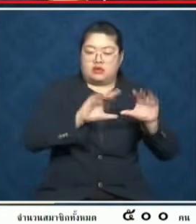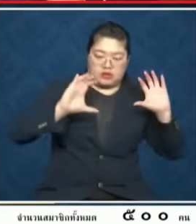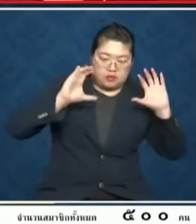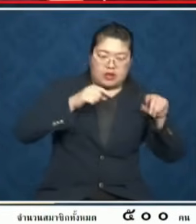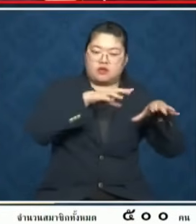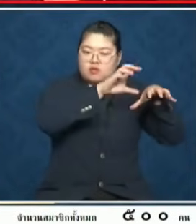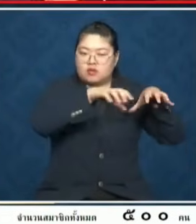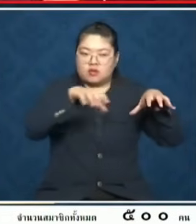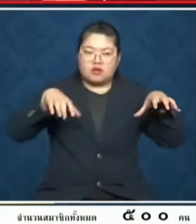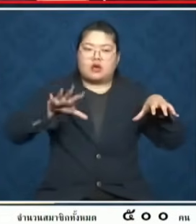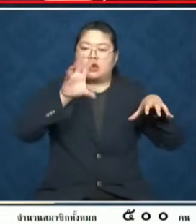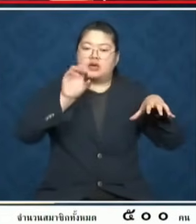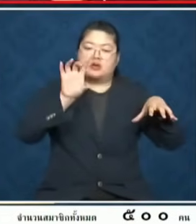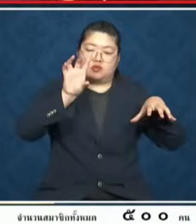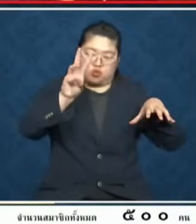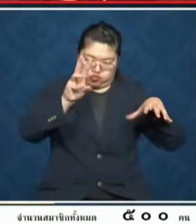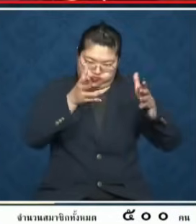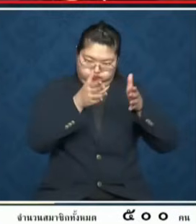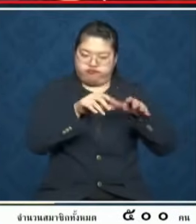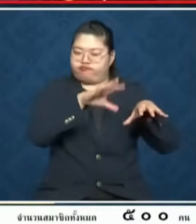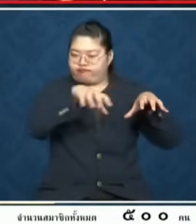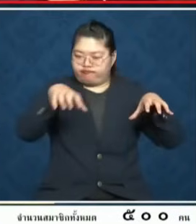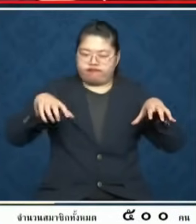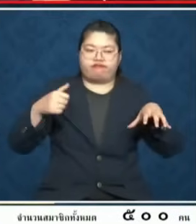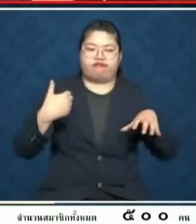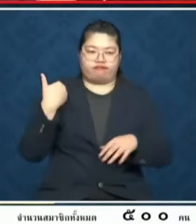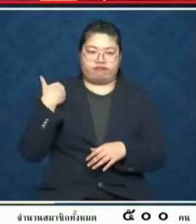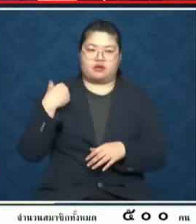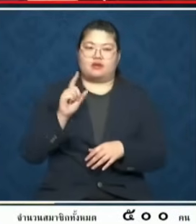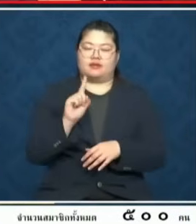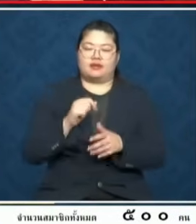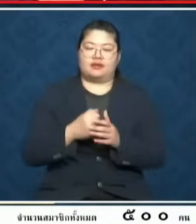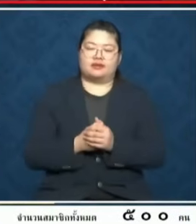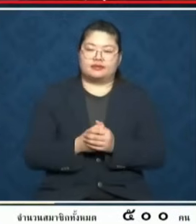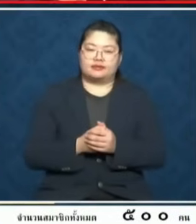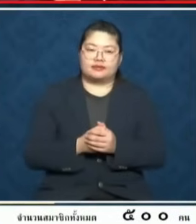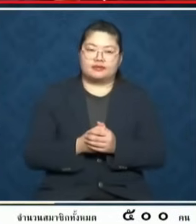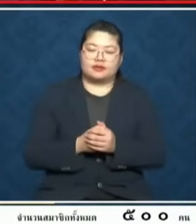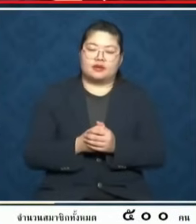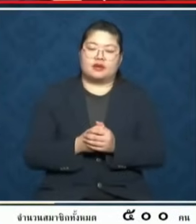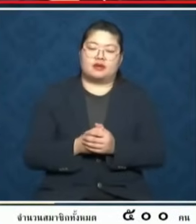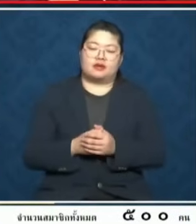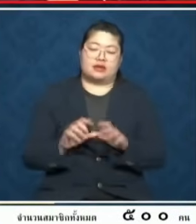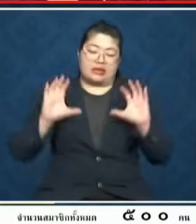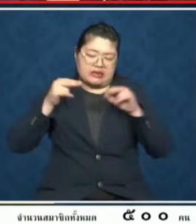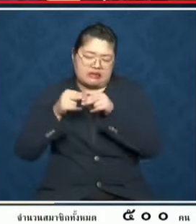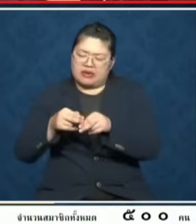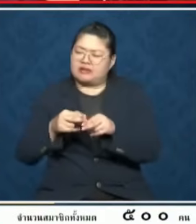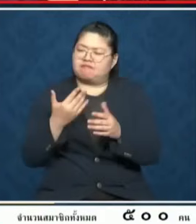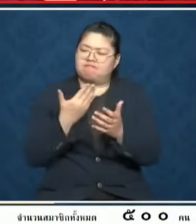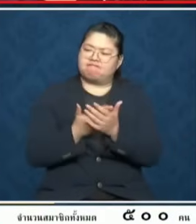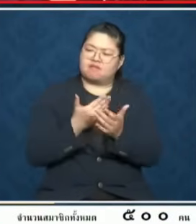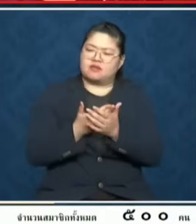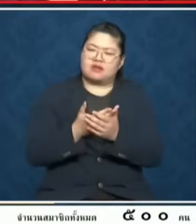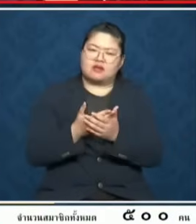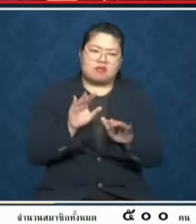30ทั้ง 56แห่งซึ่งบอดรัฐวิสาหกิจทั้งหมดมีสินทรัพย์ของรัฐวิสาหกิจรวมกันราวๆเกือบ